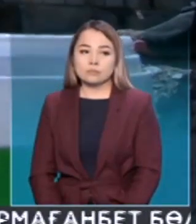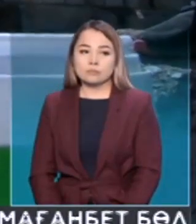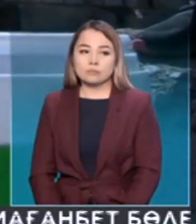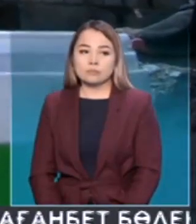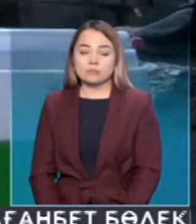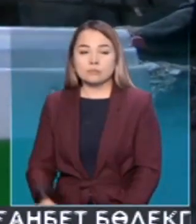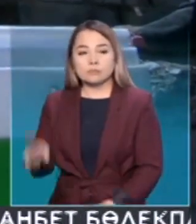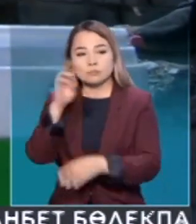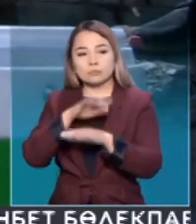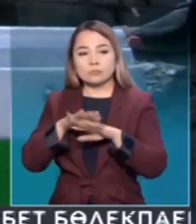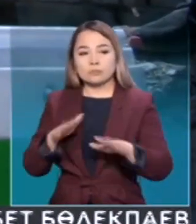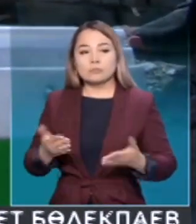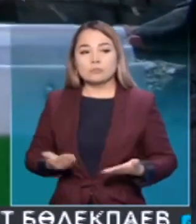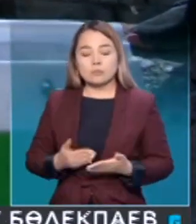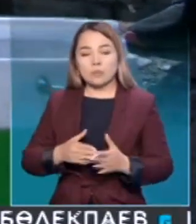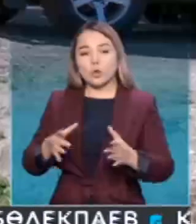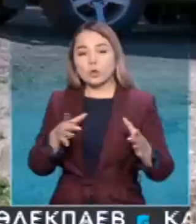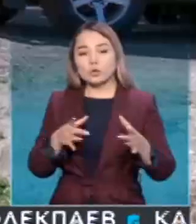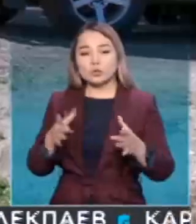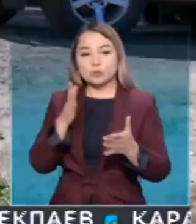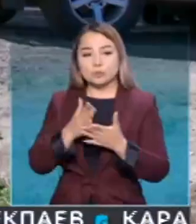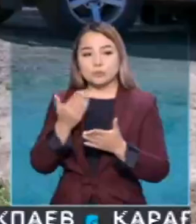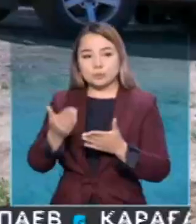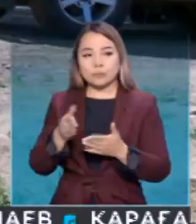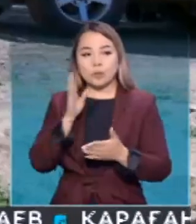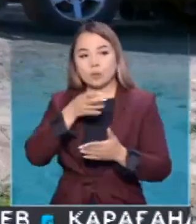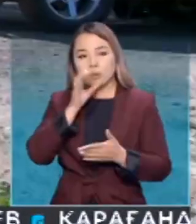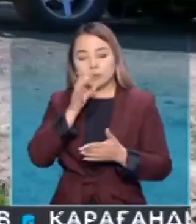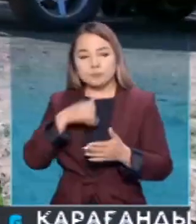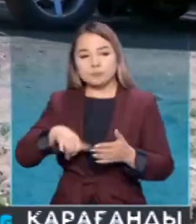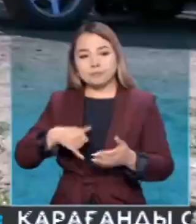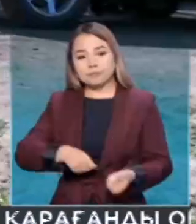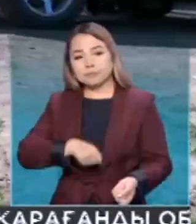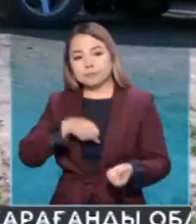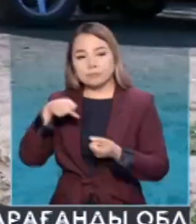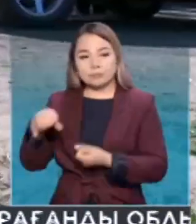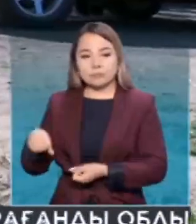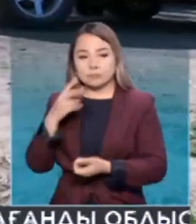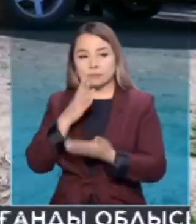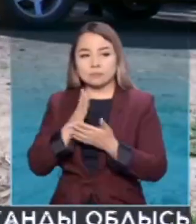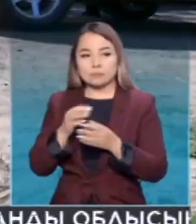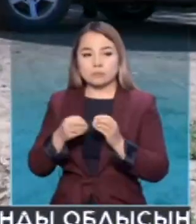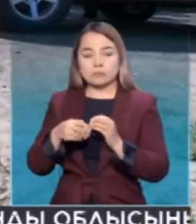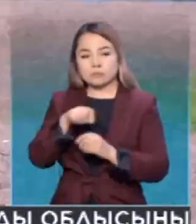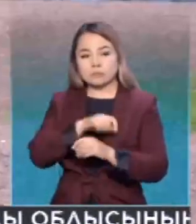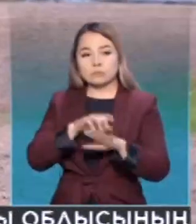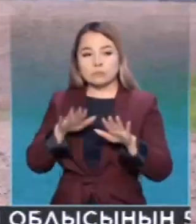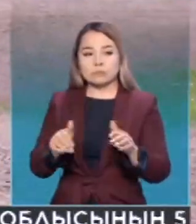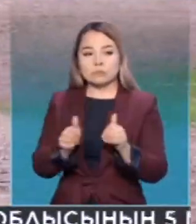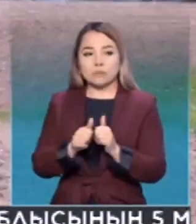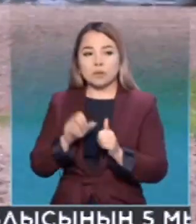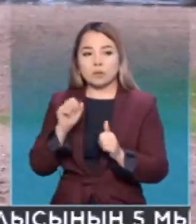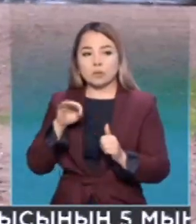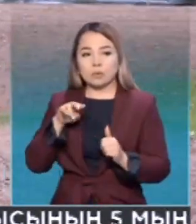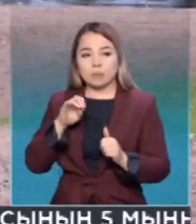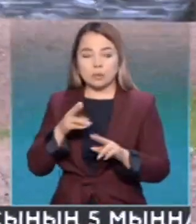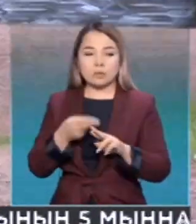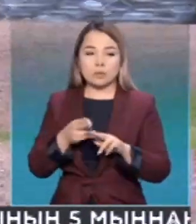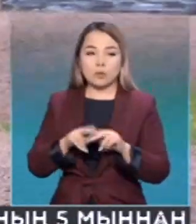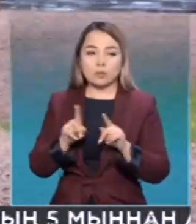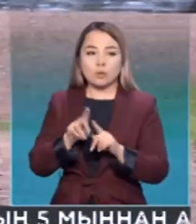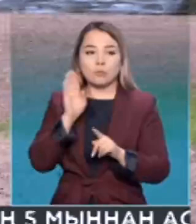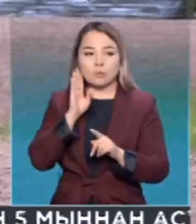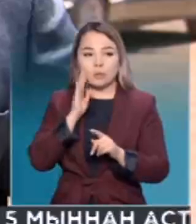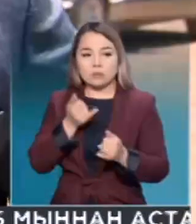халық. Елді мекенде бірнеше құдық бар. Тұрғындар ауыз суды шелектеп тасып ішеді. 10 шақырым жердегі Ақтөбек түктерді осы